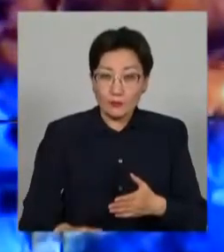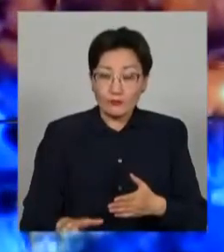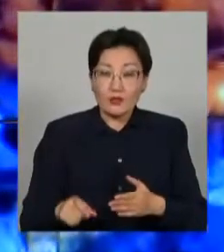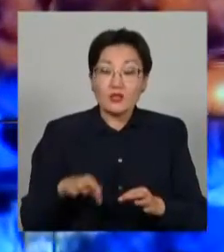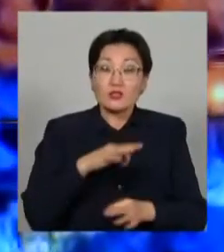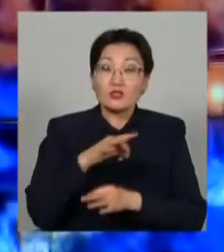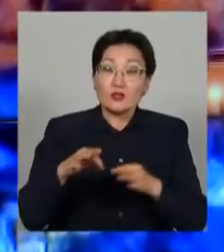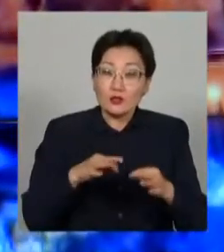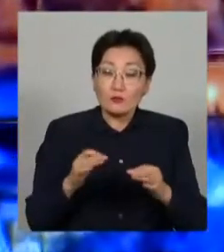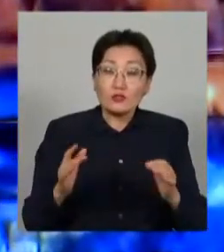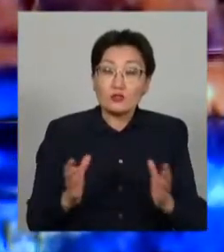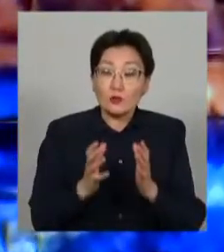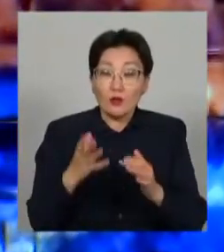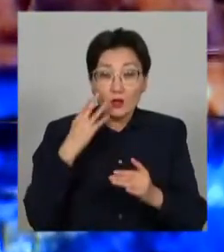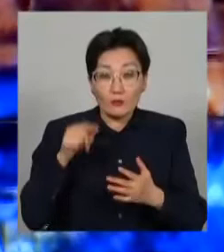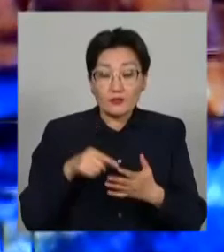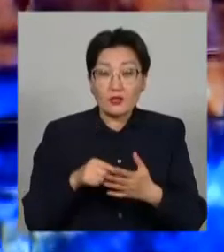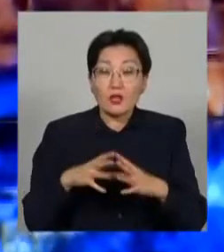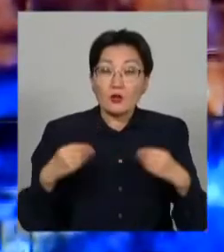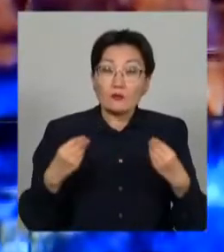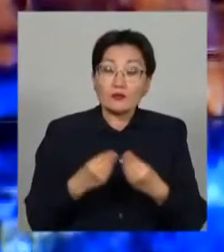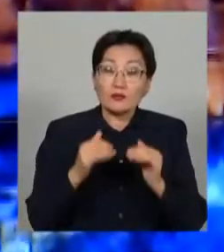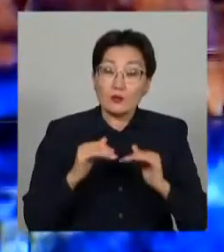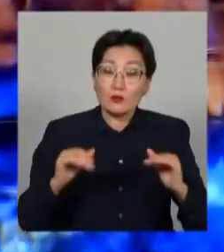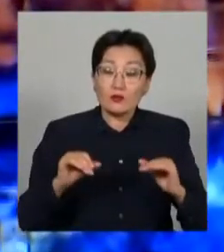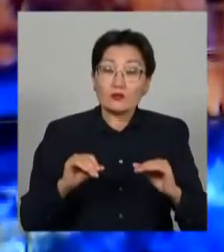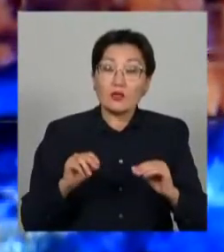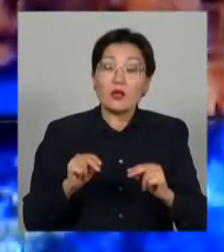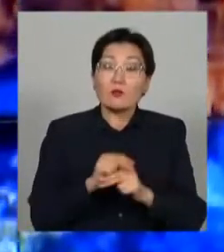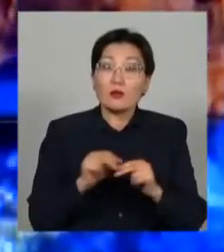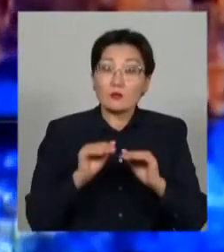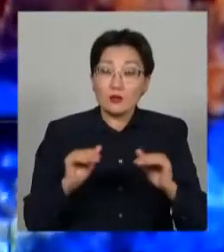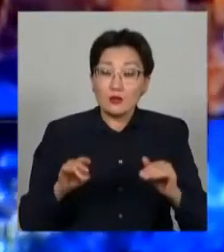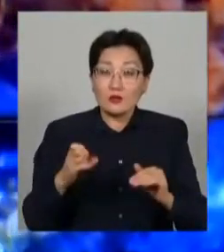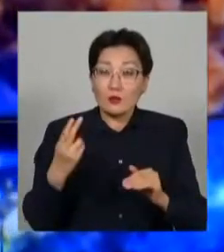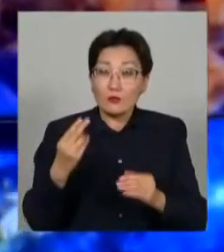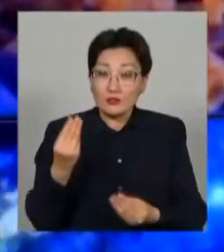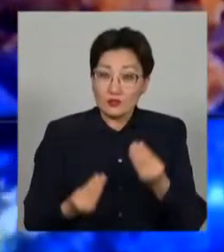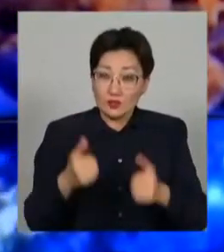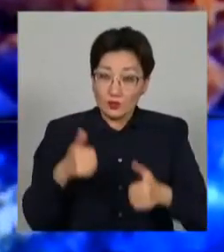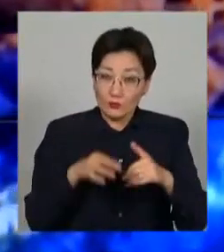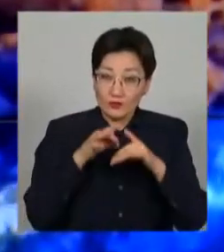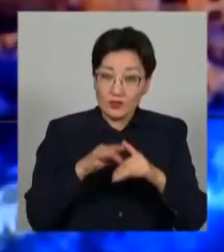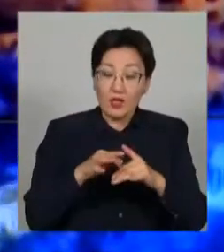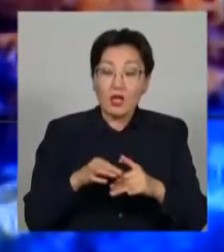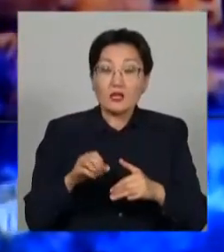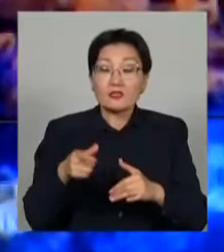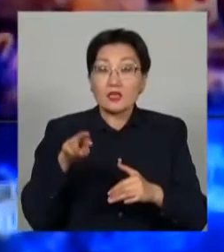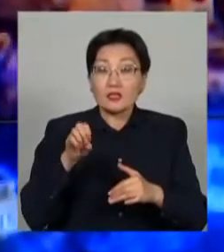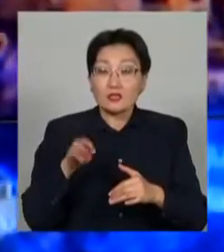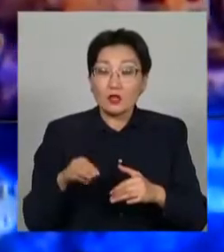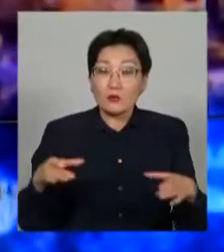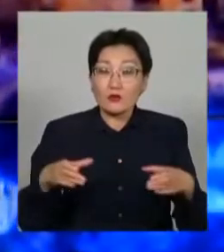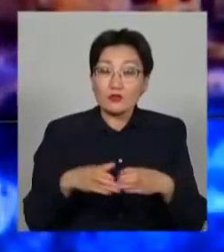Жетім көрсең жебей жүр. Бүгін Алматыда жанұя балалар үйі тәрбиеленушілерінің арасында ұлттық ойын түрлерінен жарыс өтті. Сағадат Батыр клубы